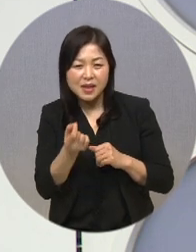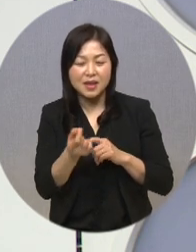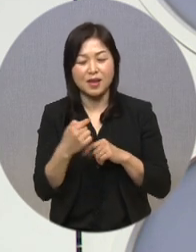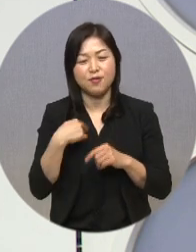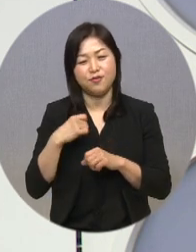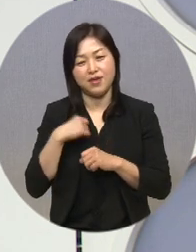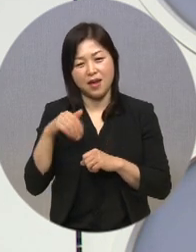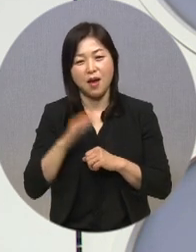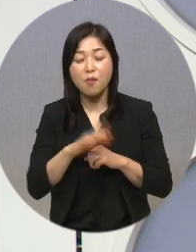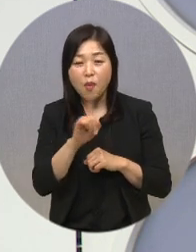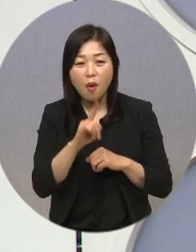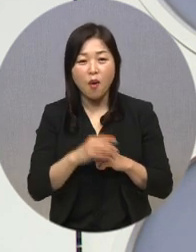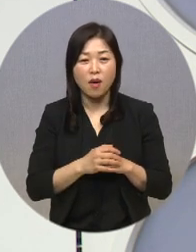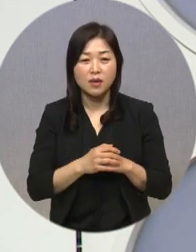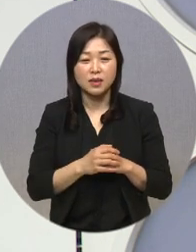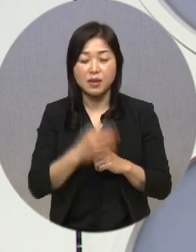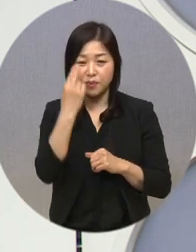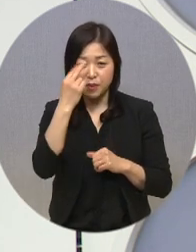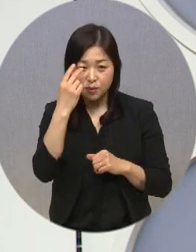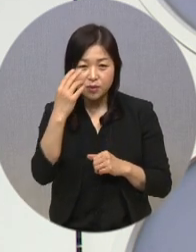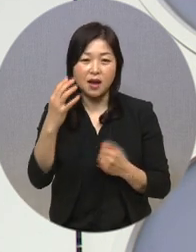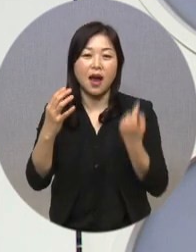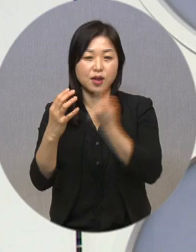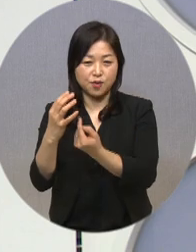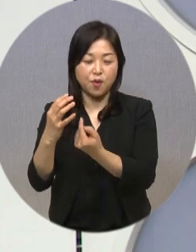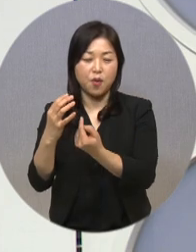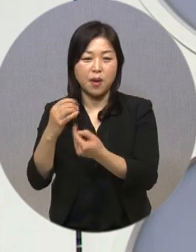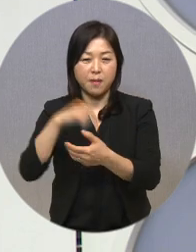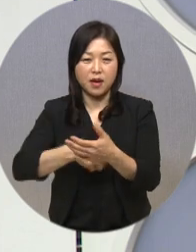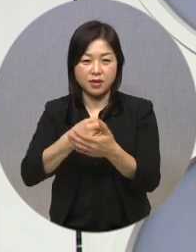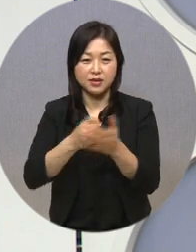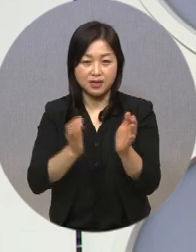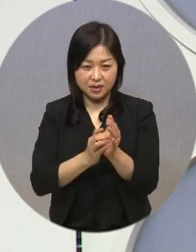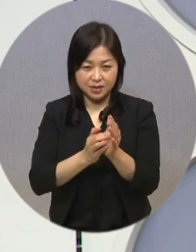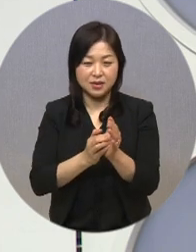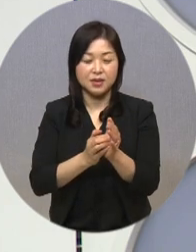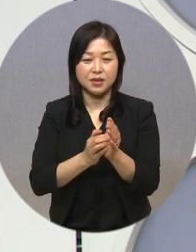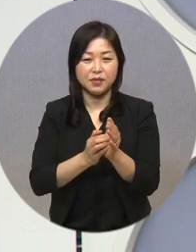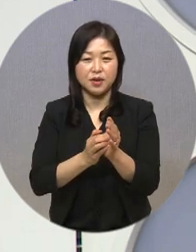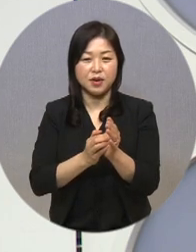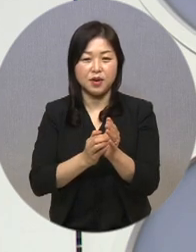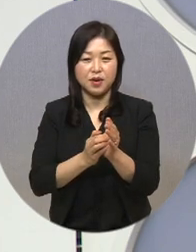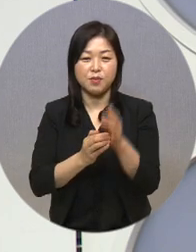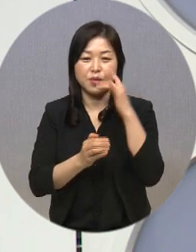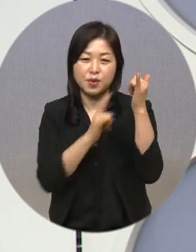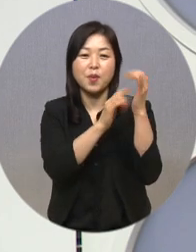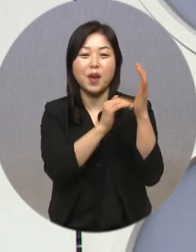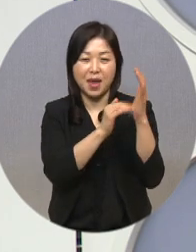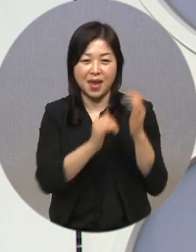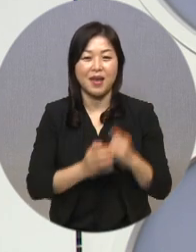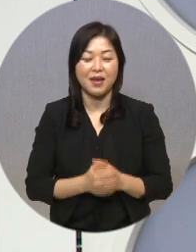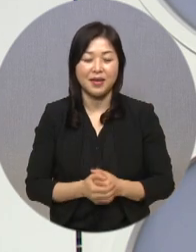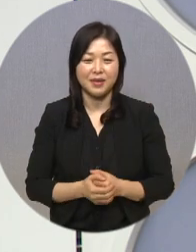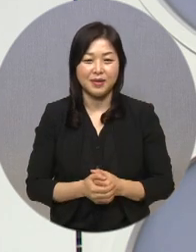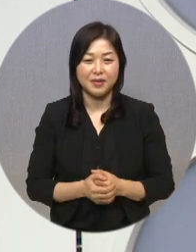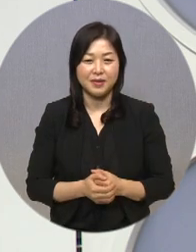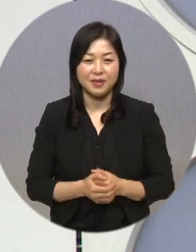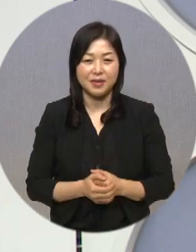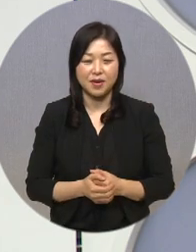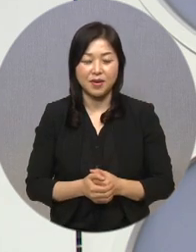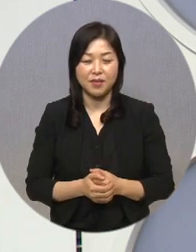벌써 미국 가기로 마음을 먹었기 때문에 부모님 몰래 그래서 신청을